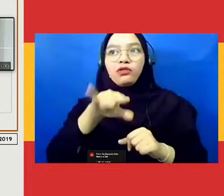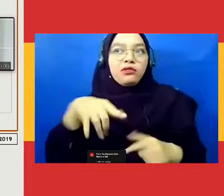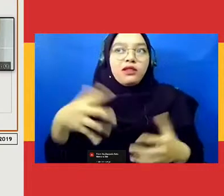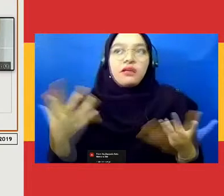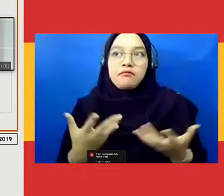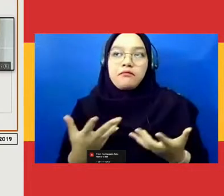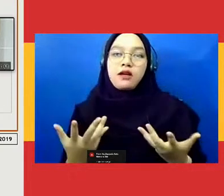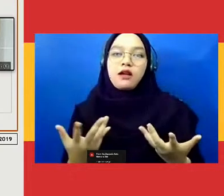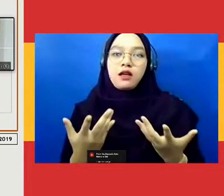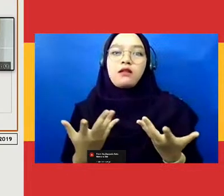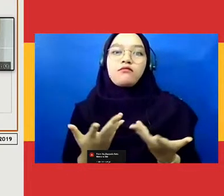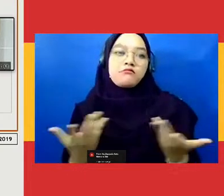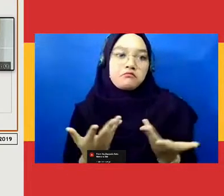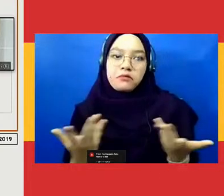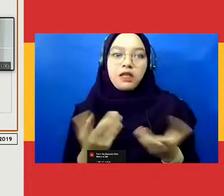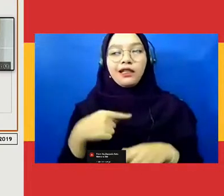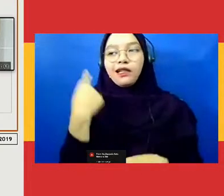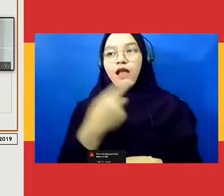bahwa ini